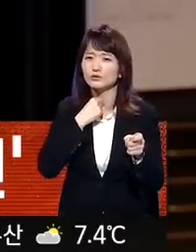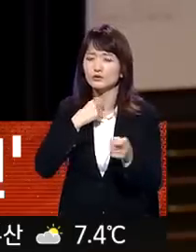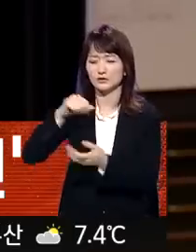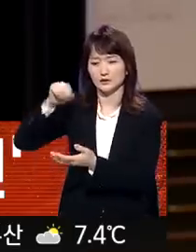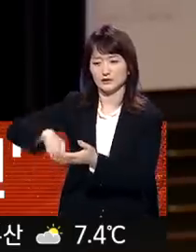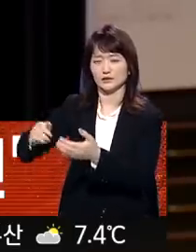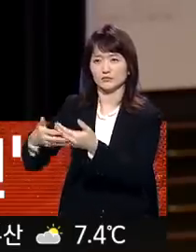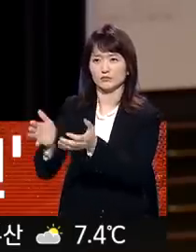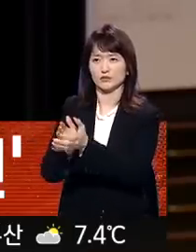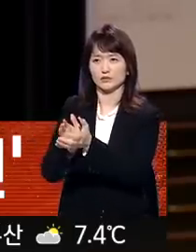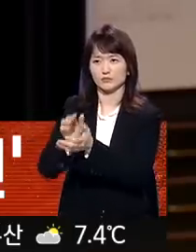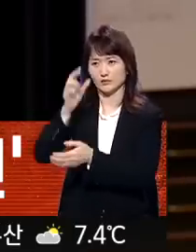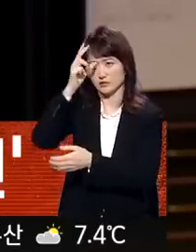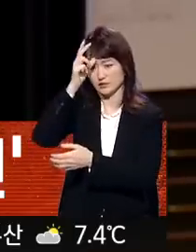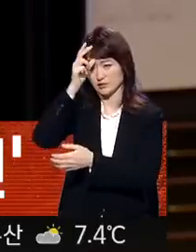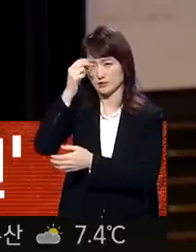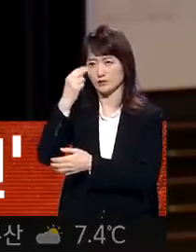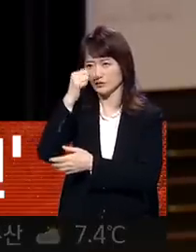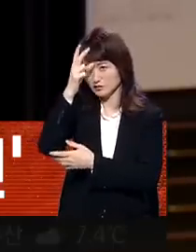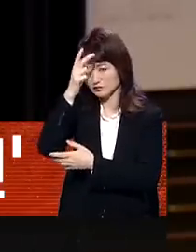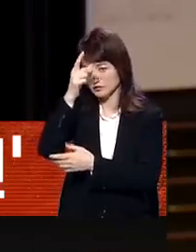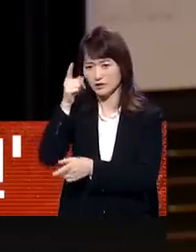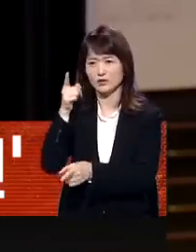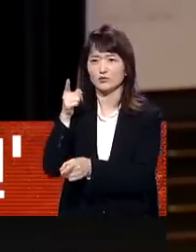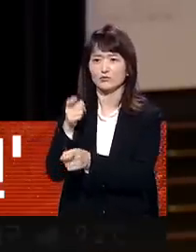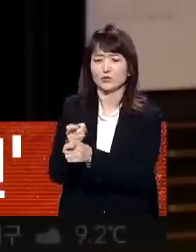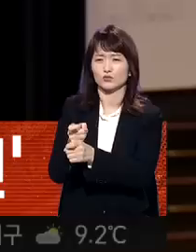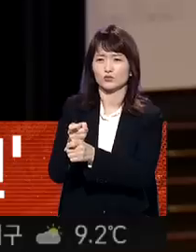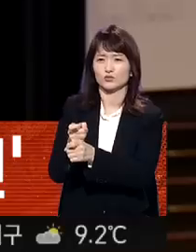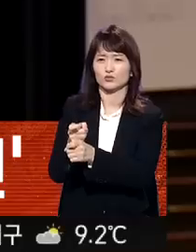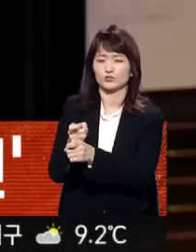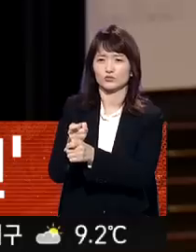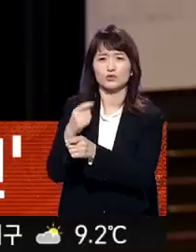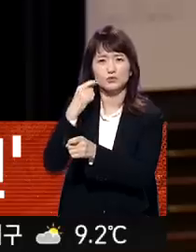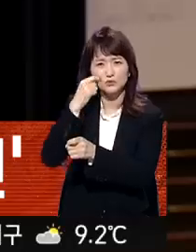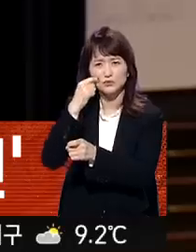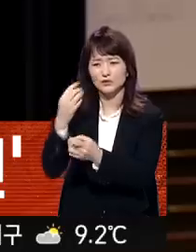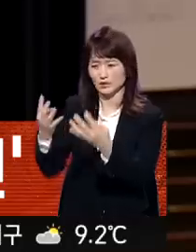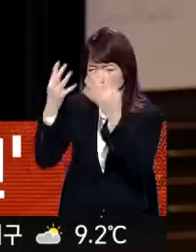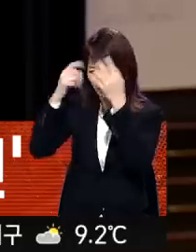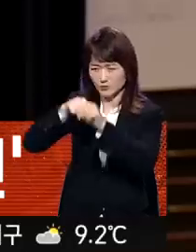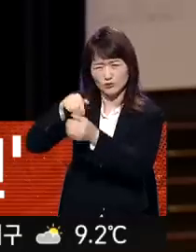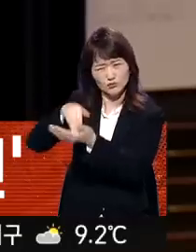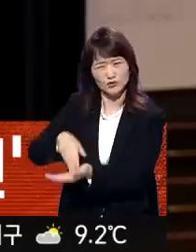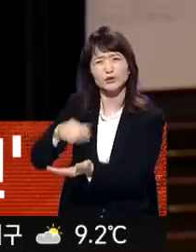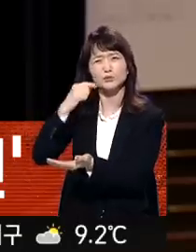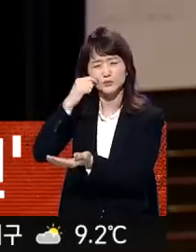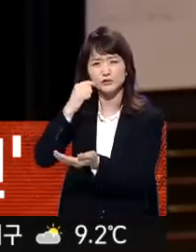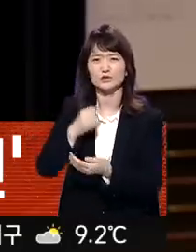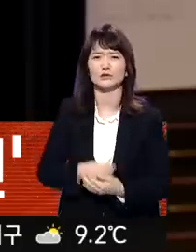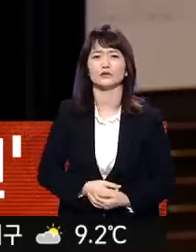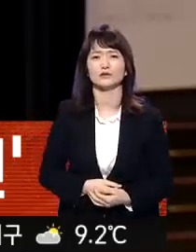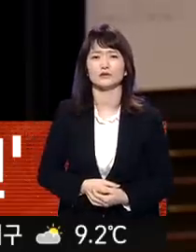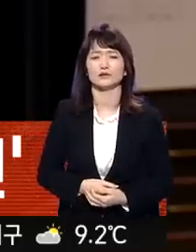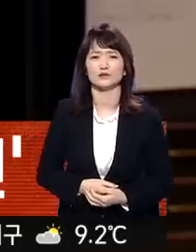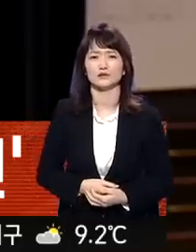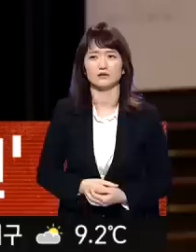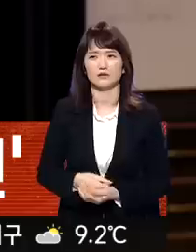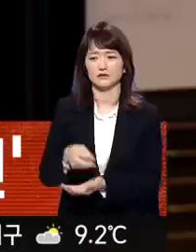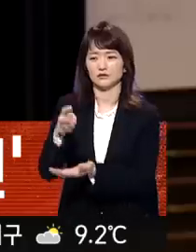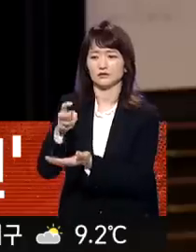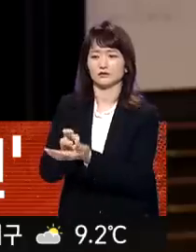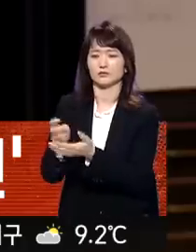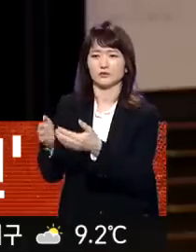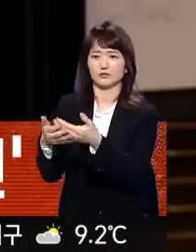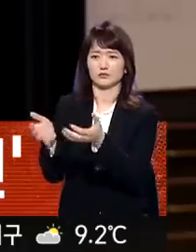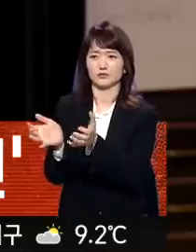재판부나 공권력이 그만큼 복수를 못 해주기 때문에 그런 거다라고 보는 게 맞는 것 같고요. 그런 것들은 이 사법당국이